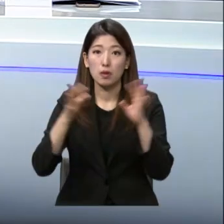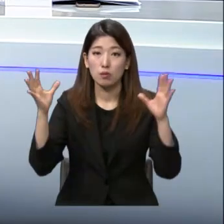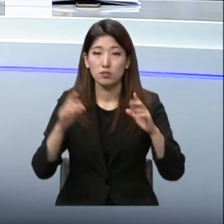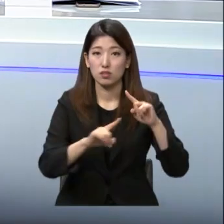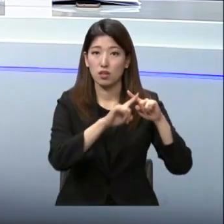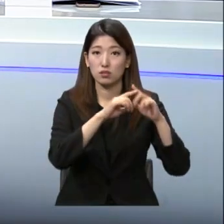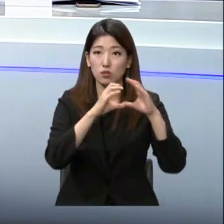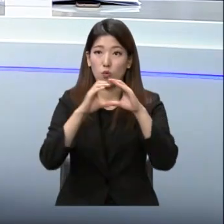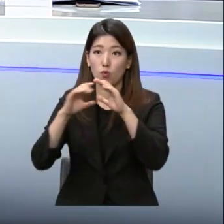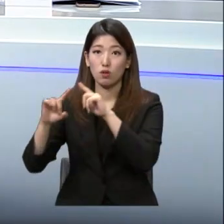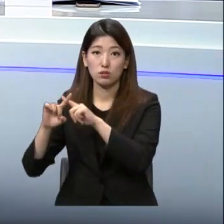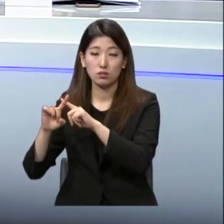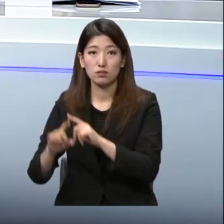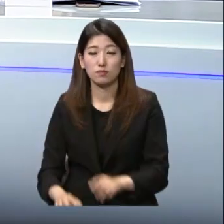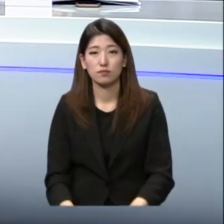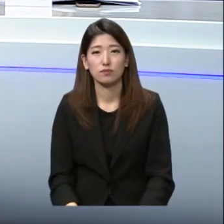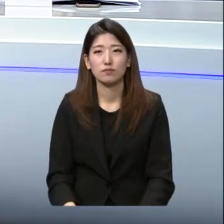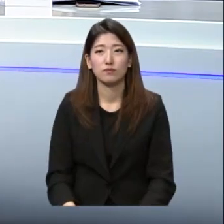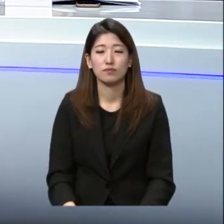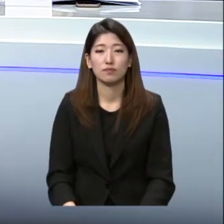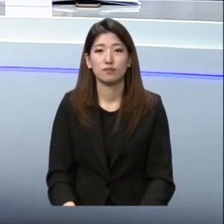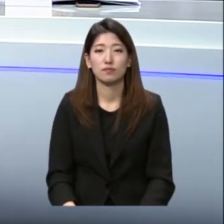마이너스다네 일단